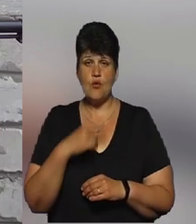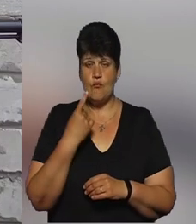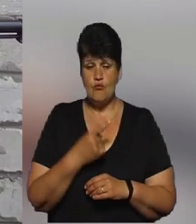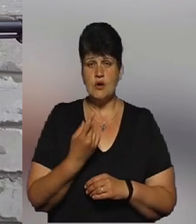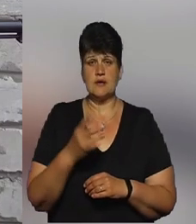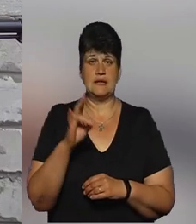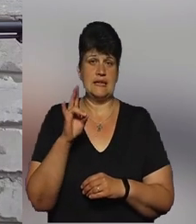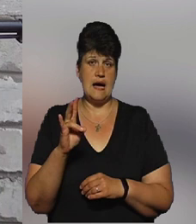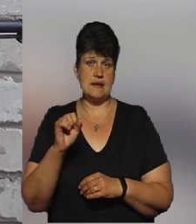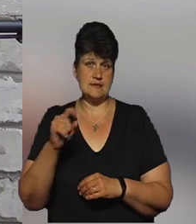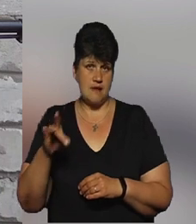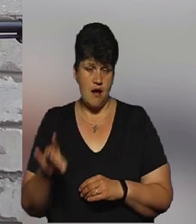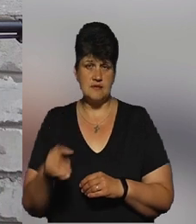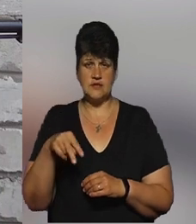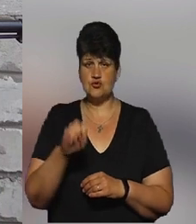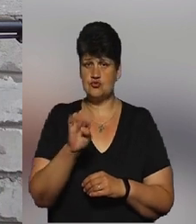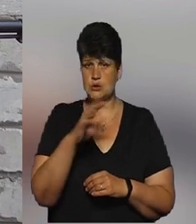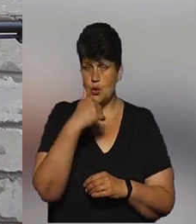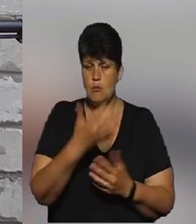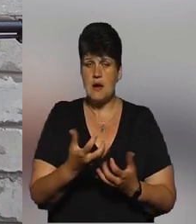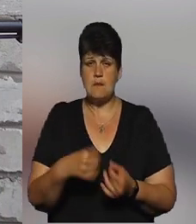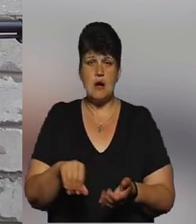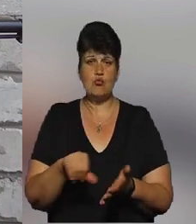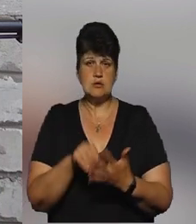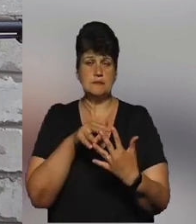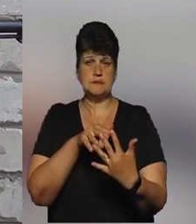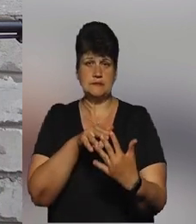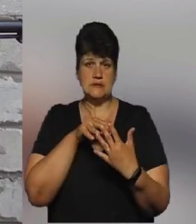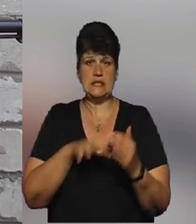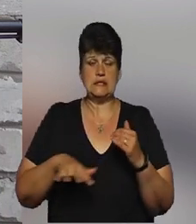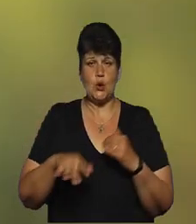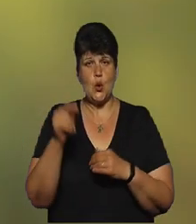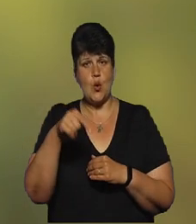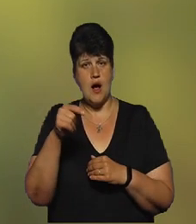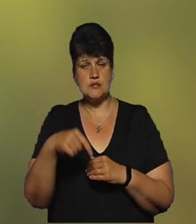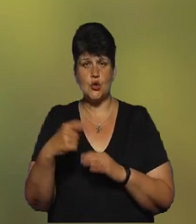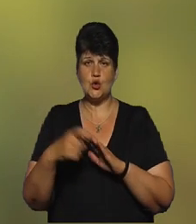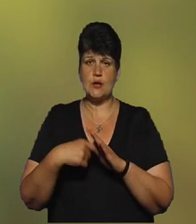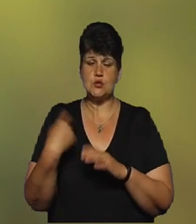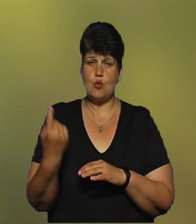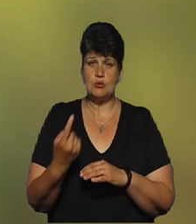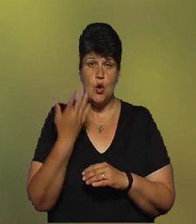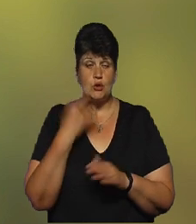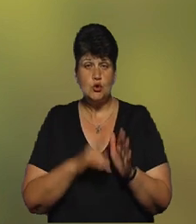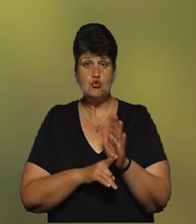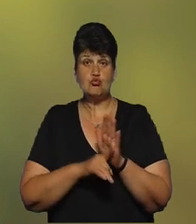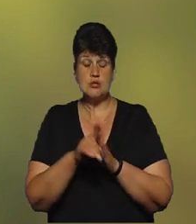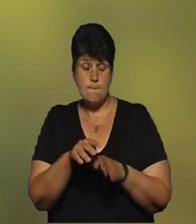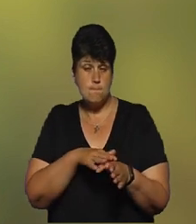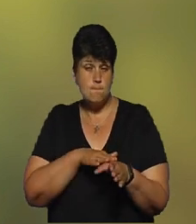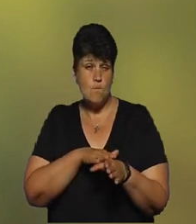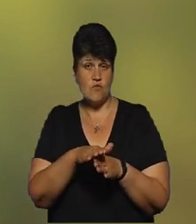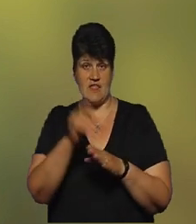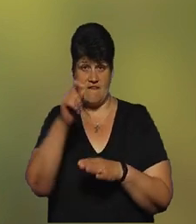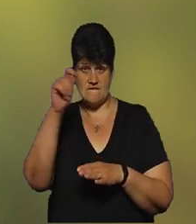з 2014 року брав участь у бойових діях на території Луганської та Донецької областей. Коли розпочалася повномасштабна війна,